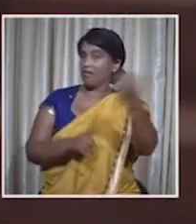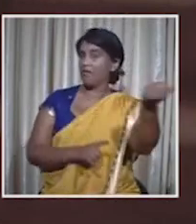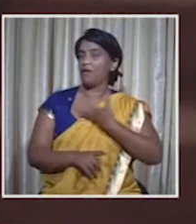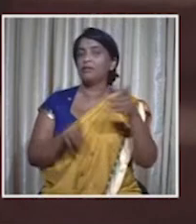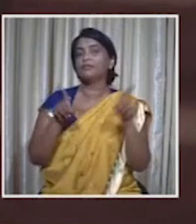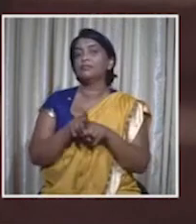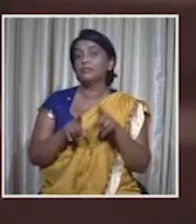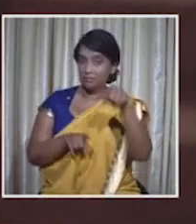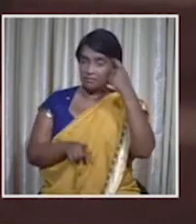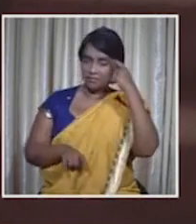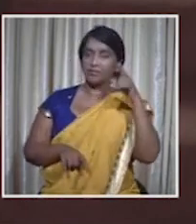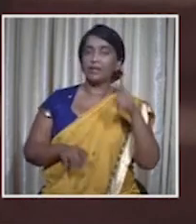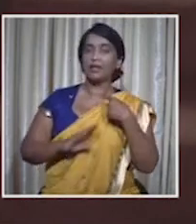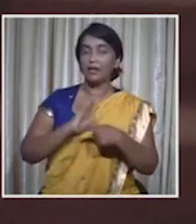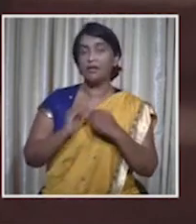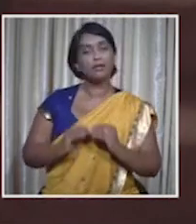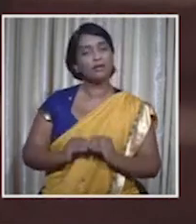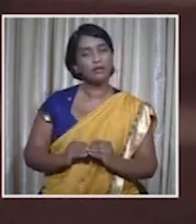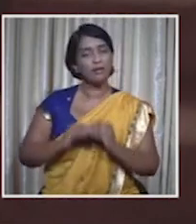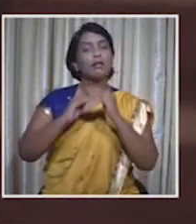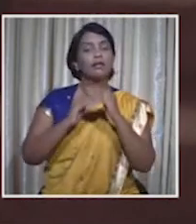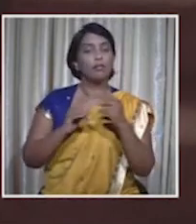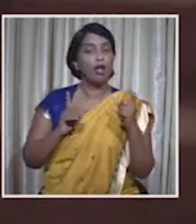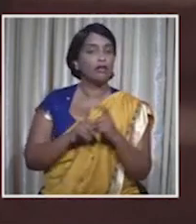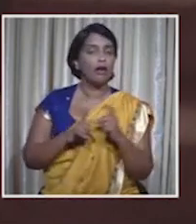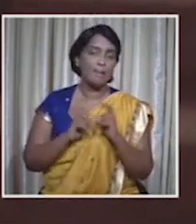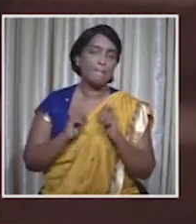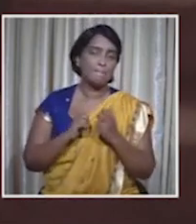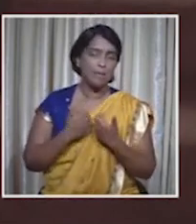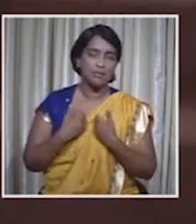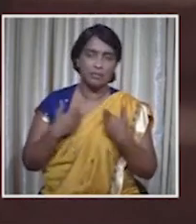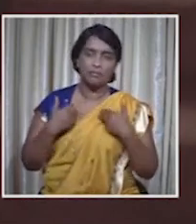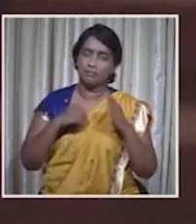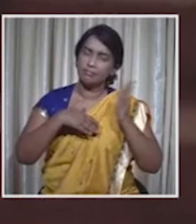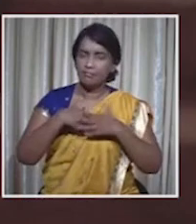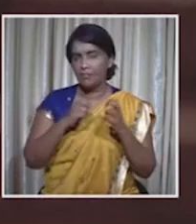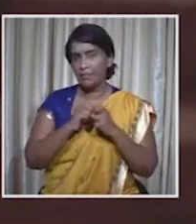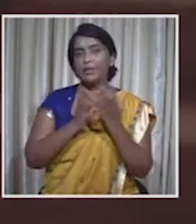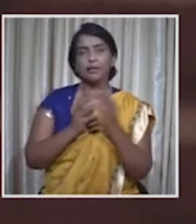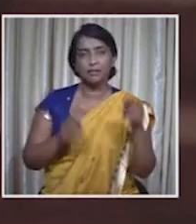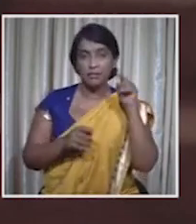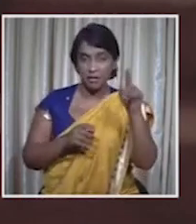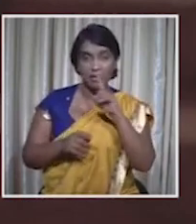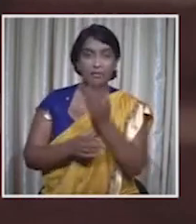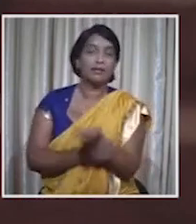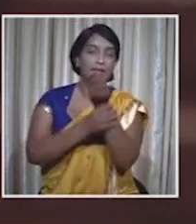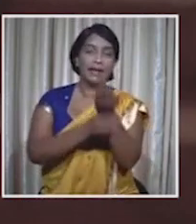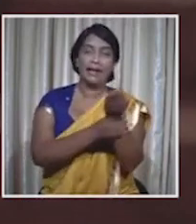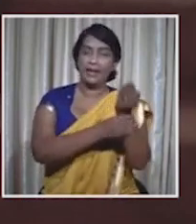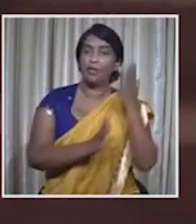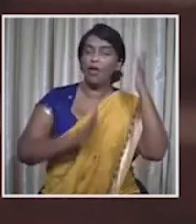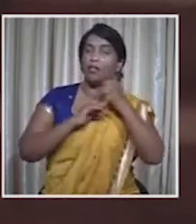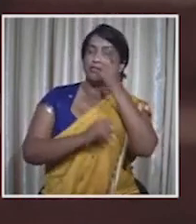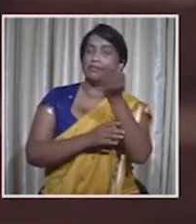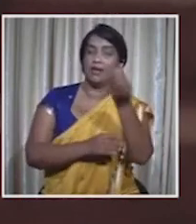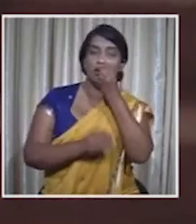මතක තියාගන්න. ඒ නිසා අපි කියන්නේ මේ රටේ සංවර්ධනය අපිට ඩොලර් ප්‍රශ්නයක් තියෙනවා අපි එකට මුණ දීලා අපි ඒක විසඳ ගන්නවා. ඔබතුමාලා කියනවා අපි හිගා කරනවා